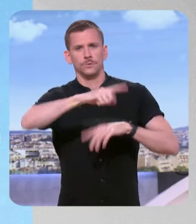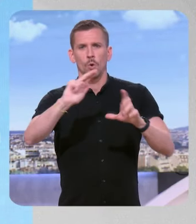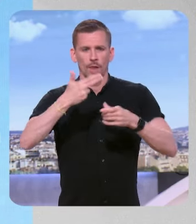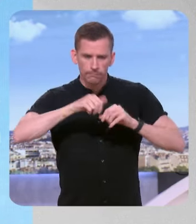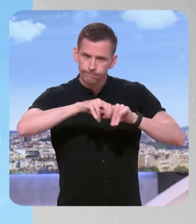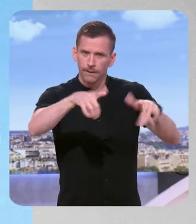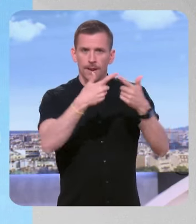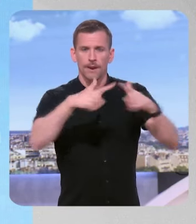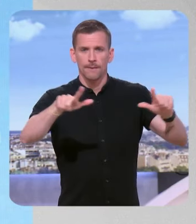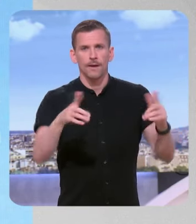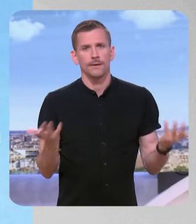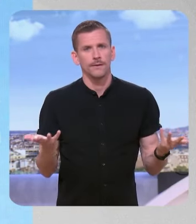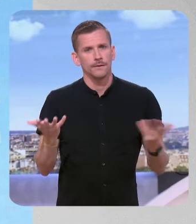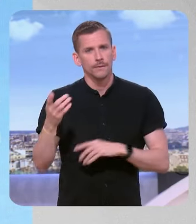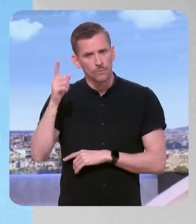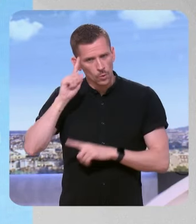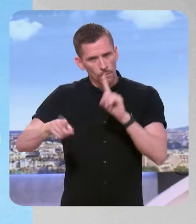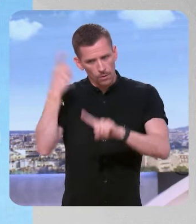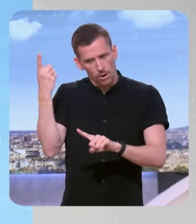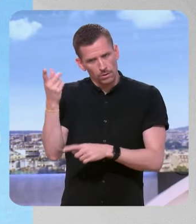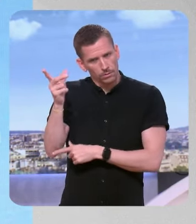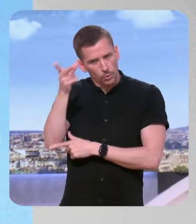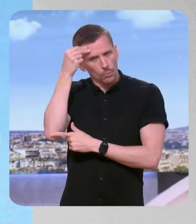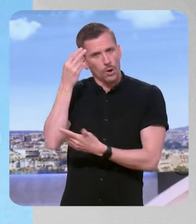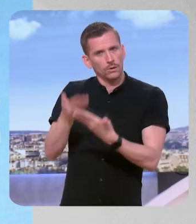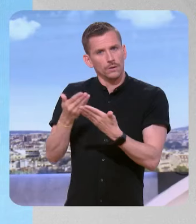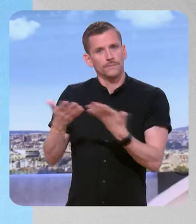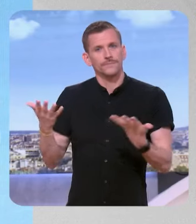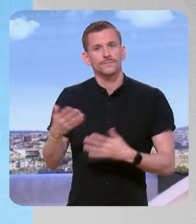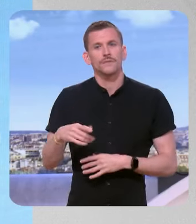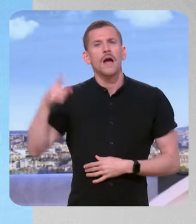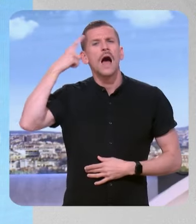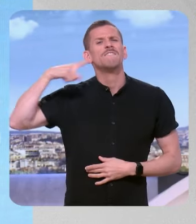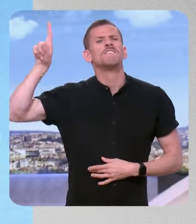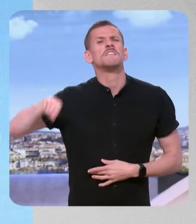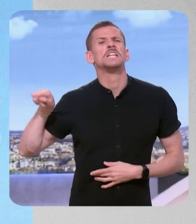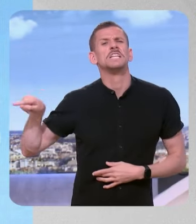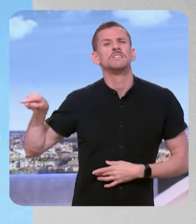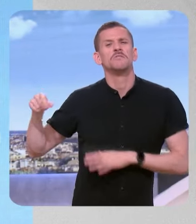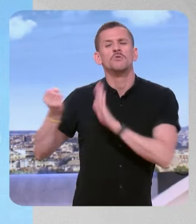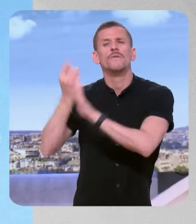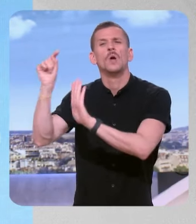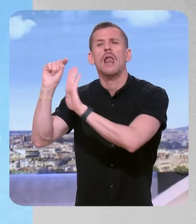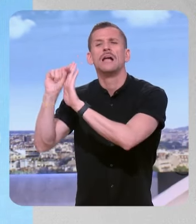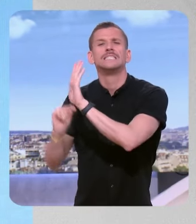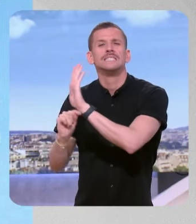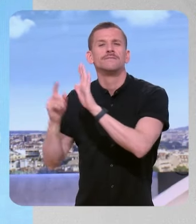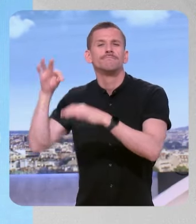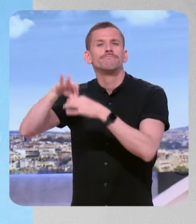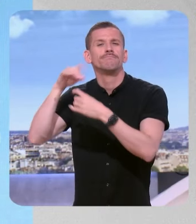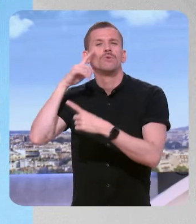que j'entends la LFI et la nouvelle liste free Palestine qui veulent absolument rayer